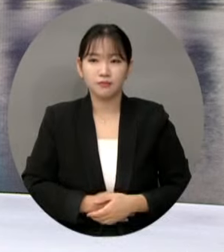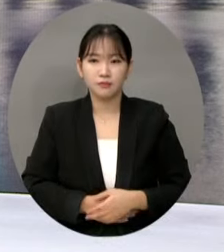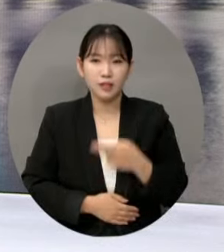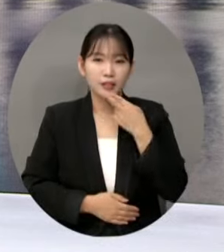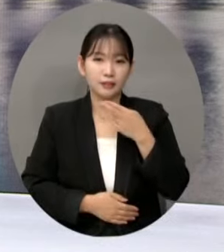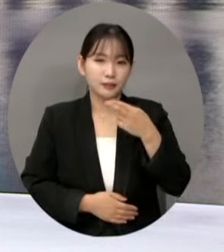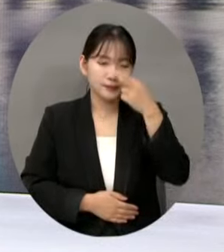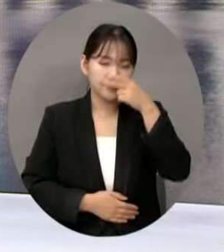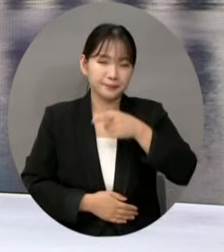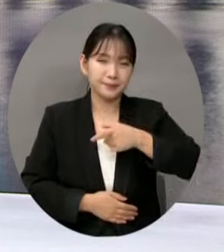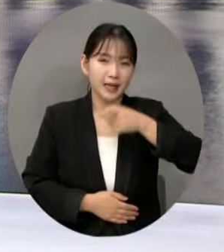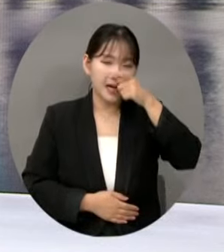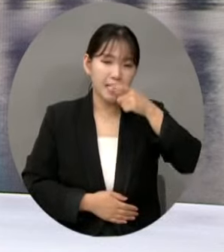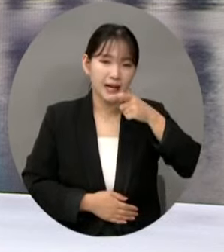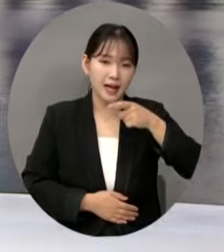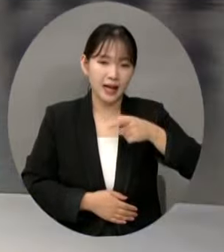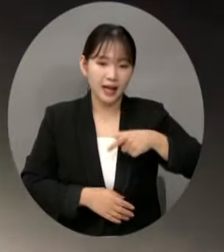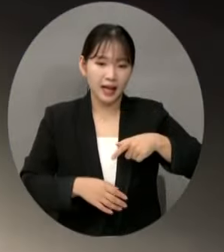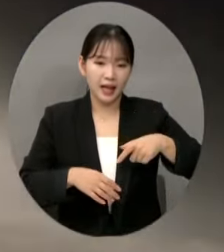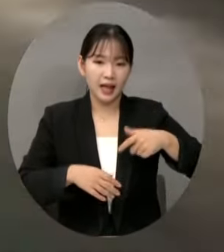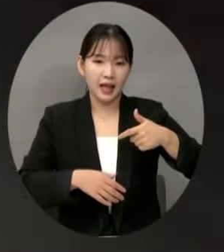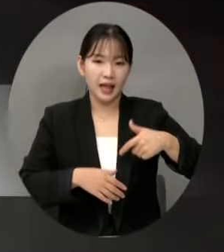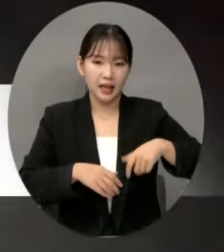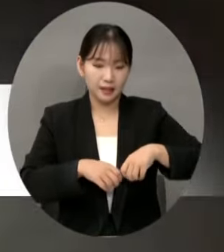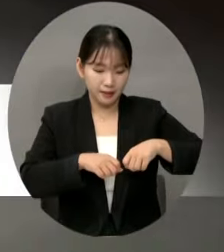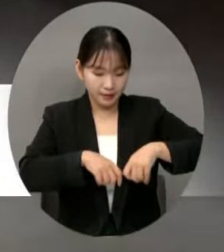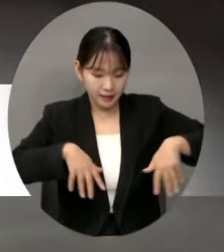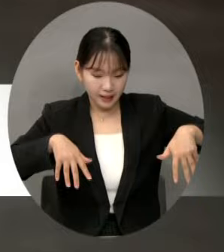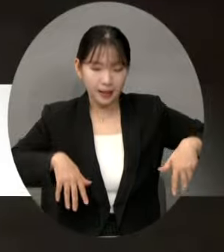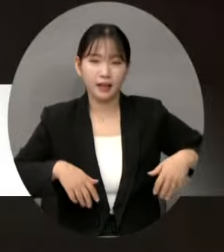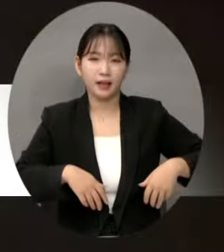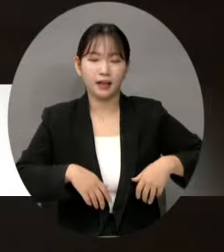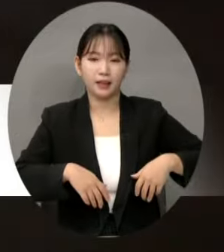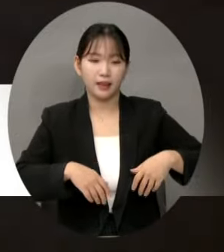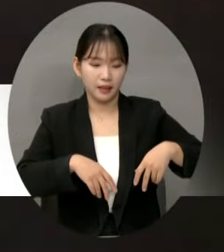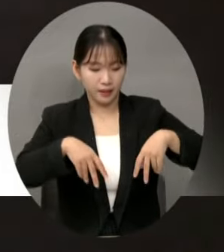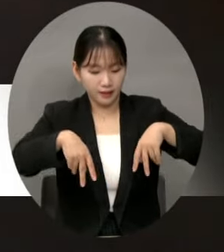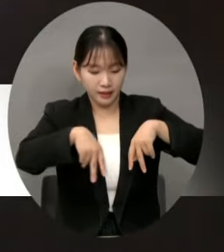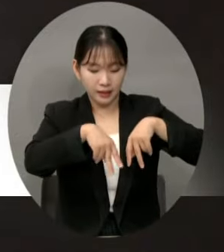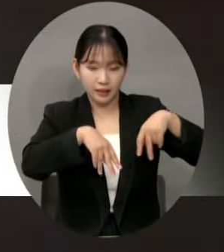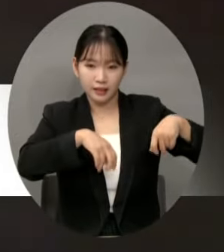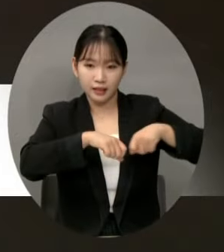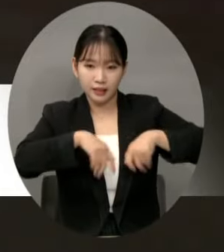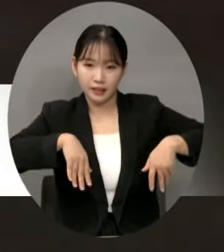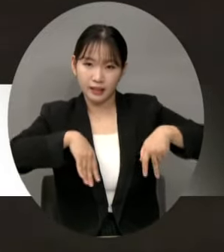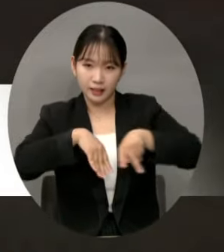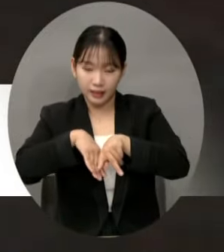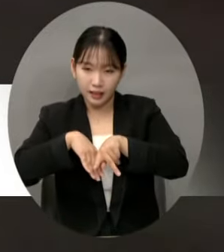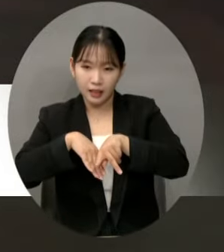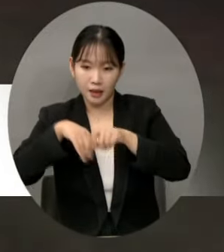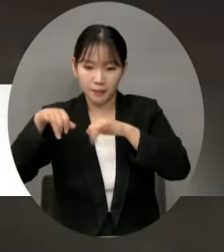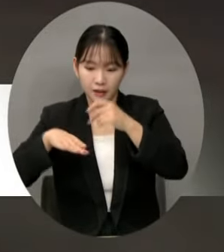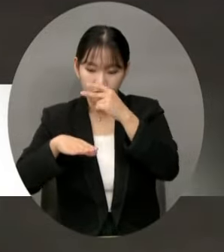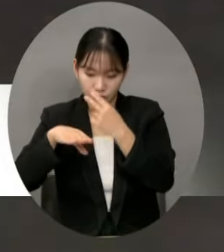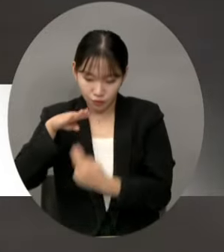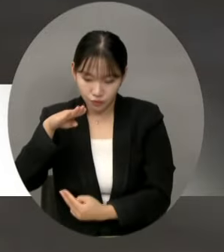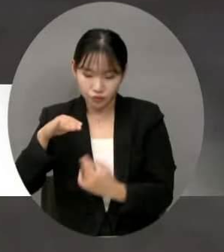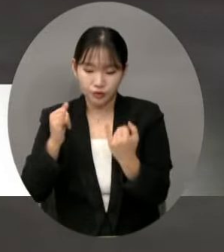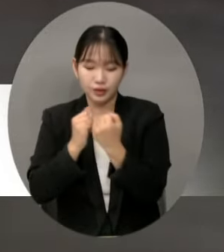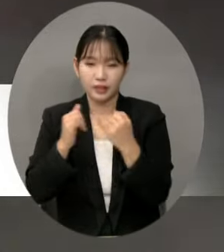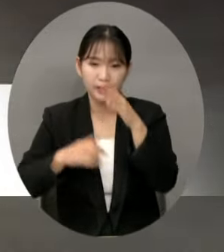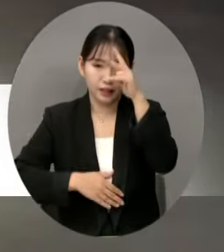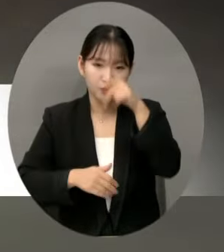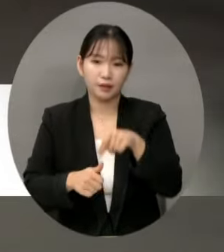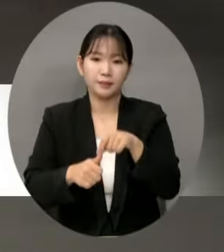술을 마신 채 난간에 기대 있다 바다로 추락한 여성이 해경에 구조됐습니다 어제밤 11시